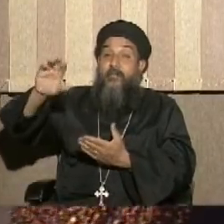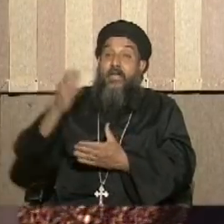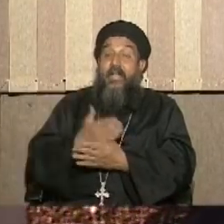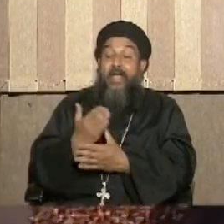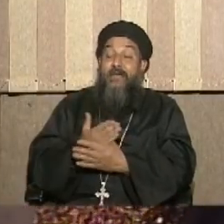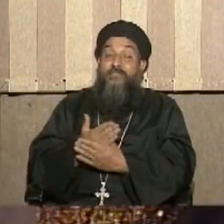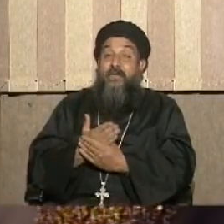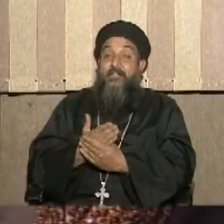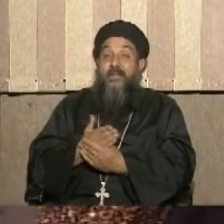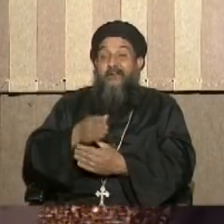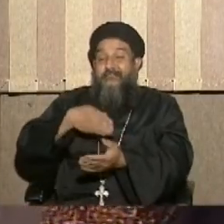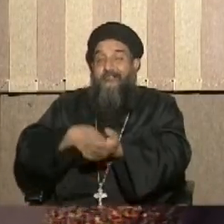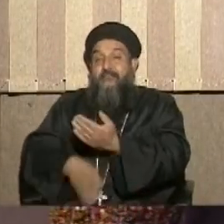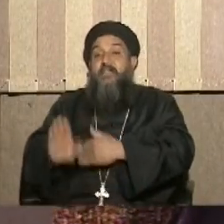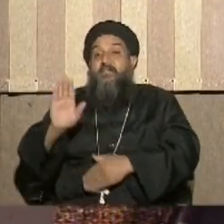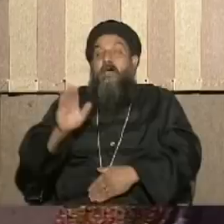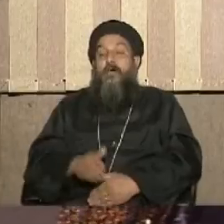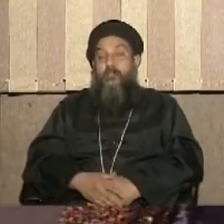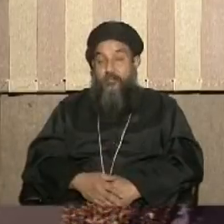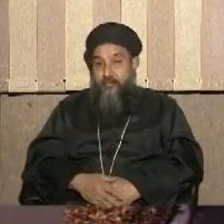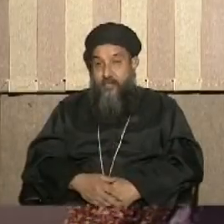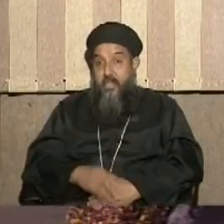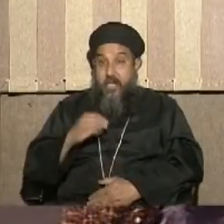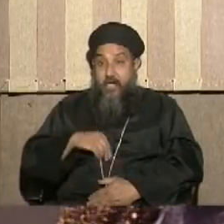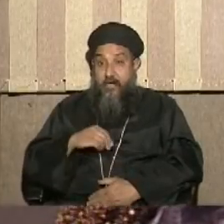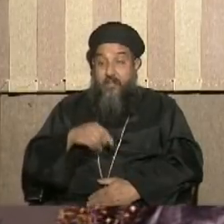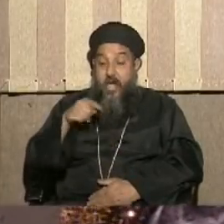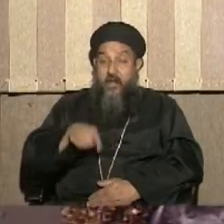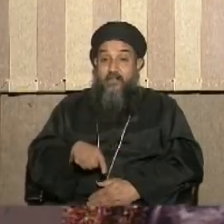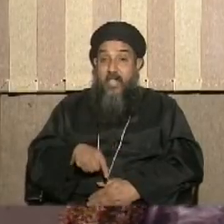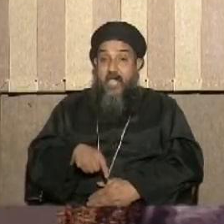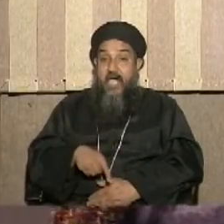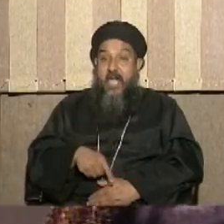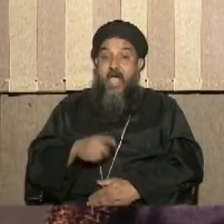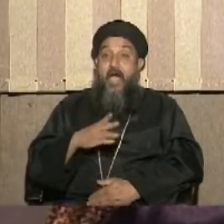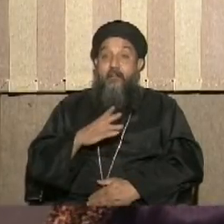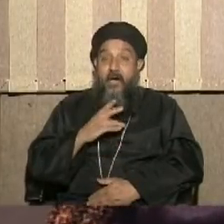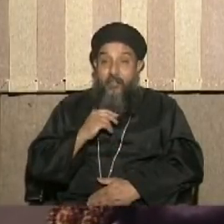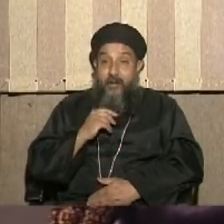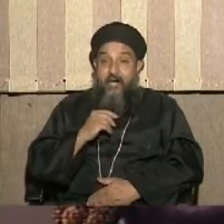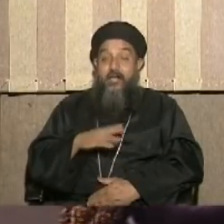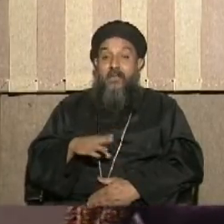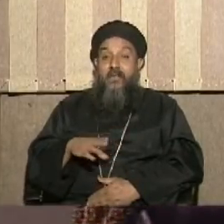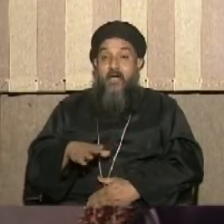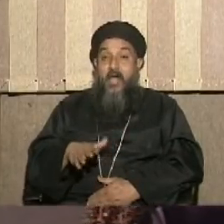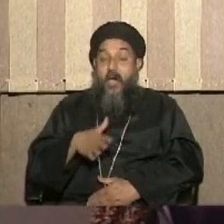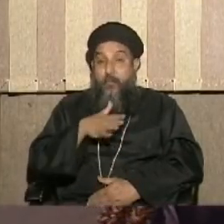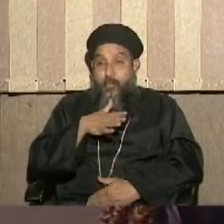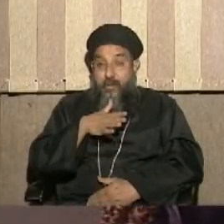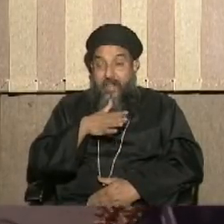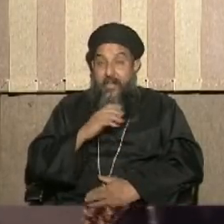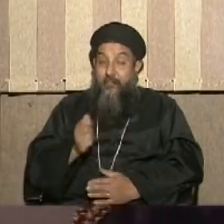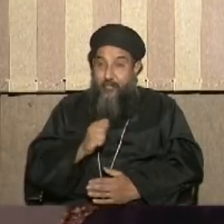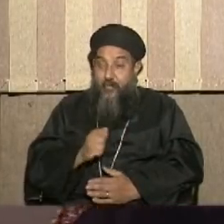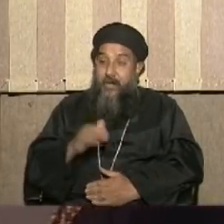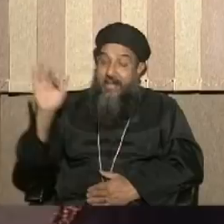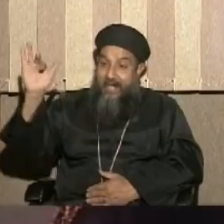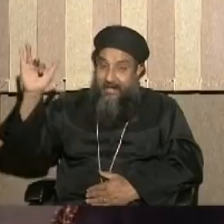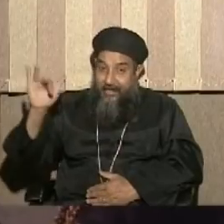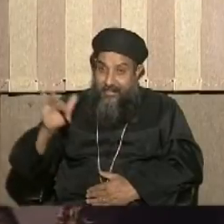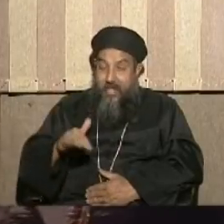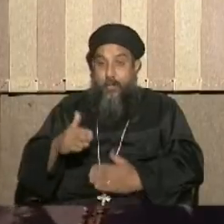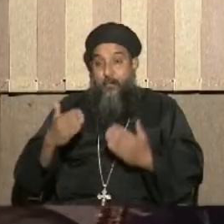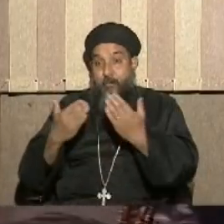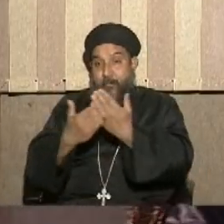أبائي الأحبة، أخبركم إجا اليوم لعنا مندوب طرف